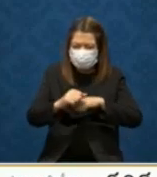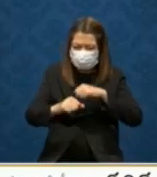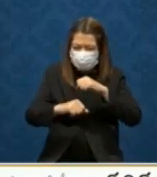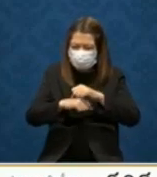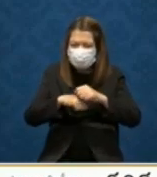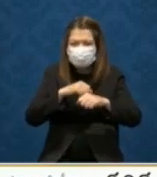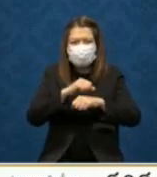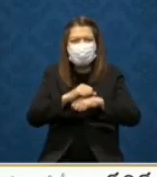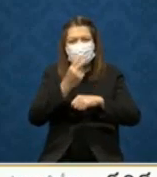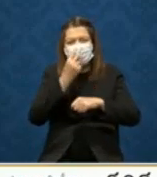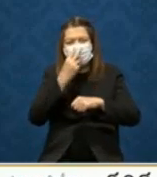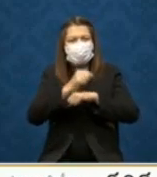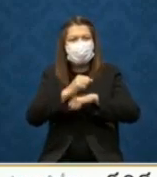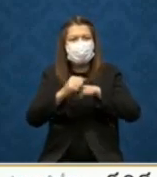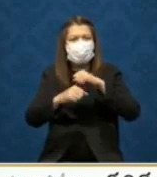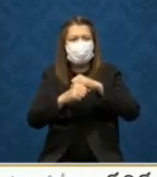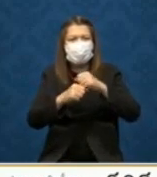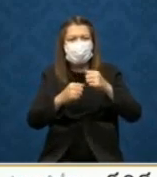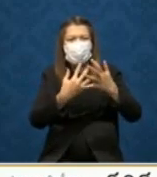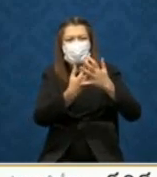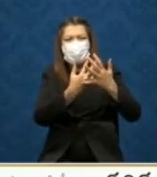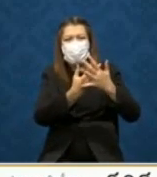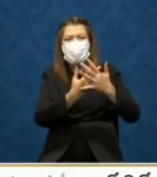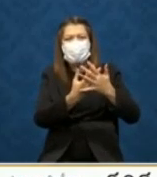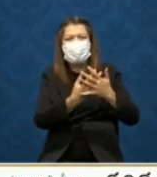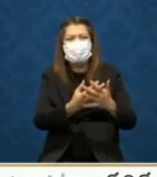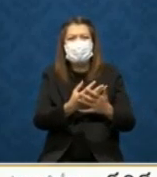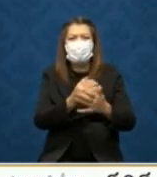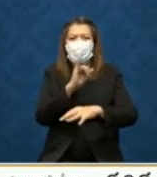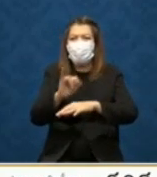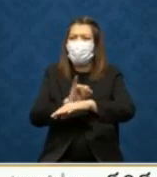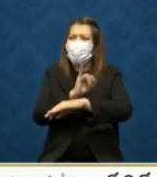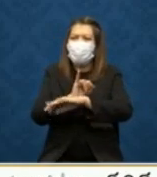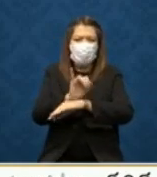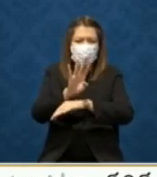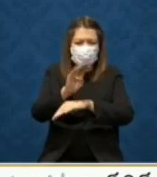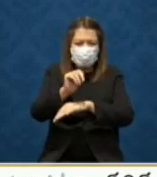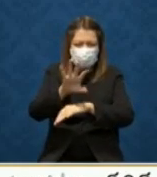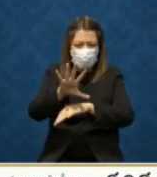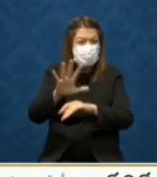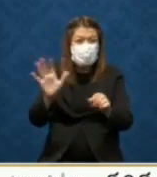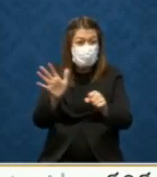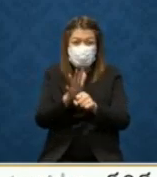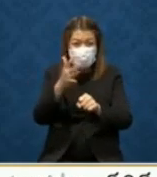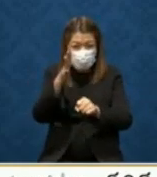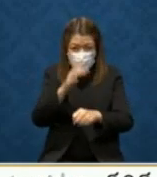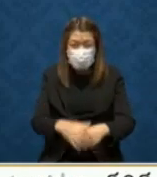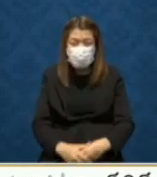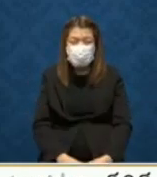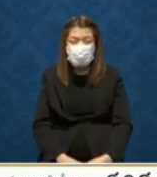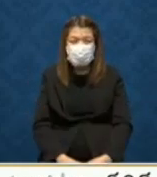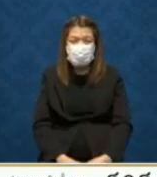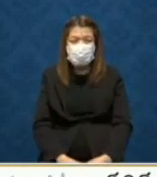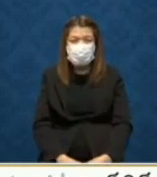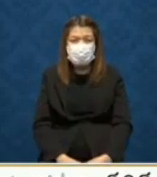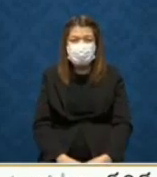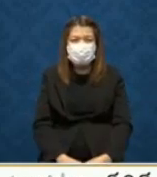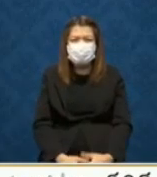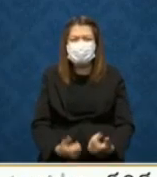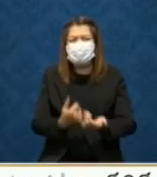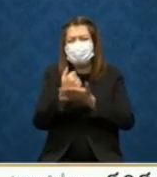สร้างฮะล่าสุดนี่เพิ่งสร้างไป 40 45ไร่เกือบ 50ไร่มันไม่พอเหรอครับยิ่งถ้าเราบอกว่าวันเนี้ย